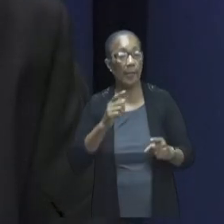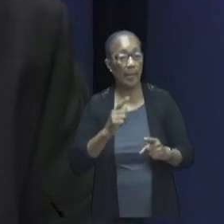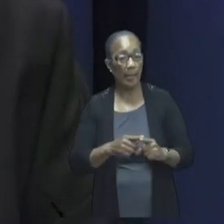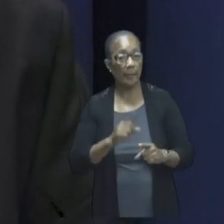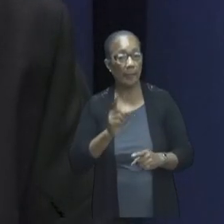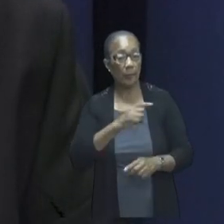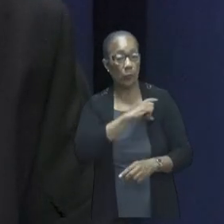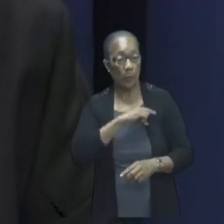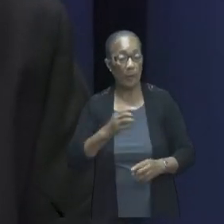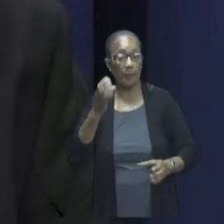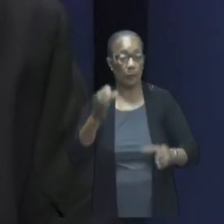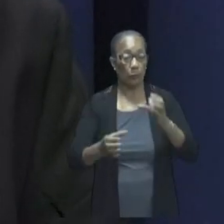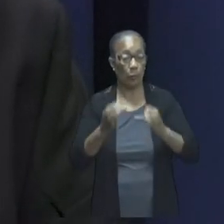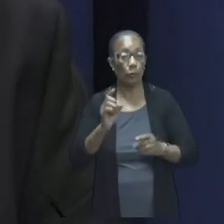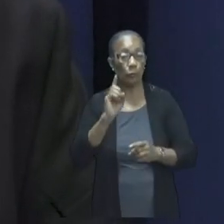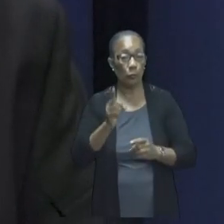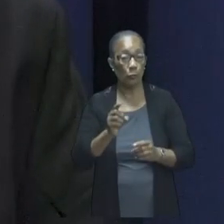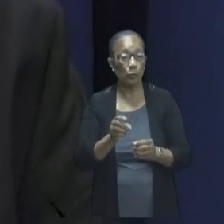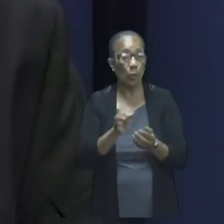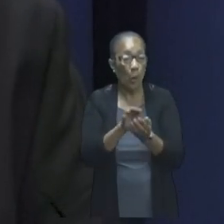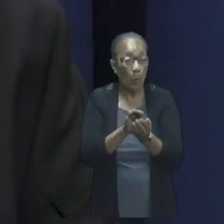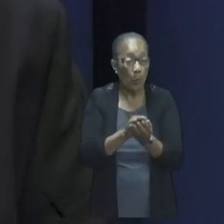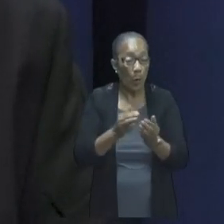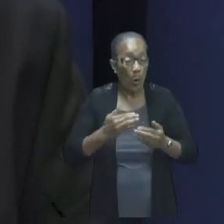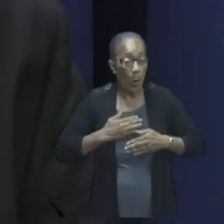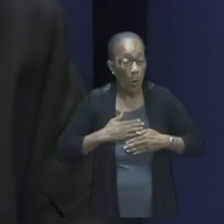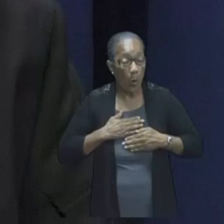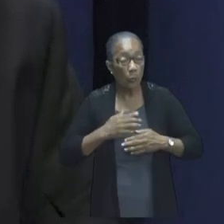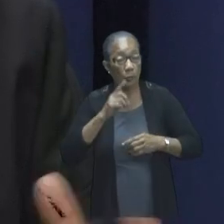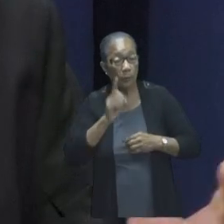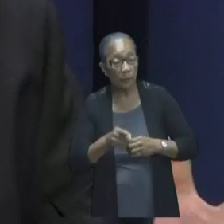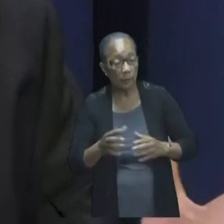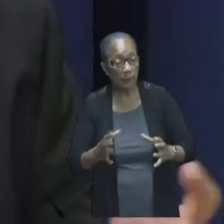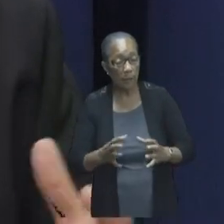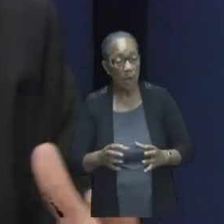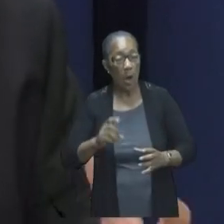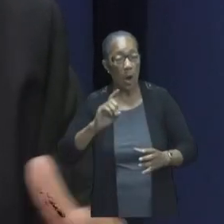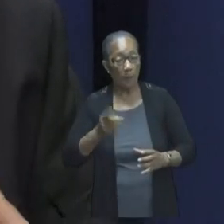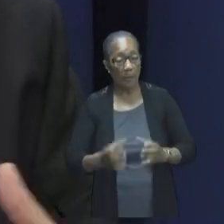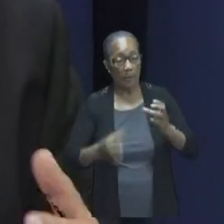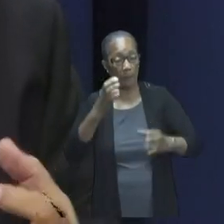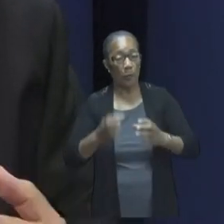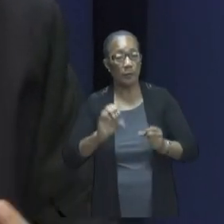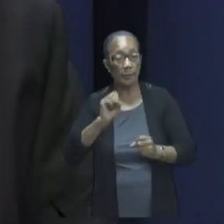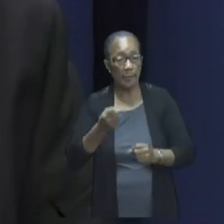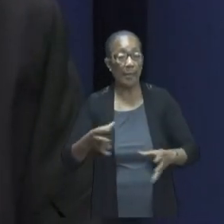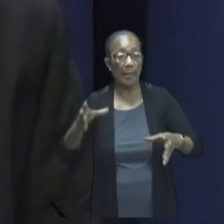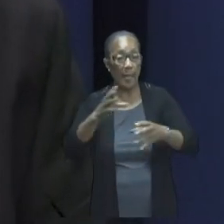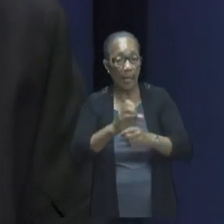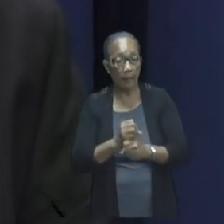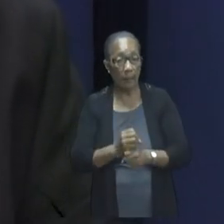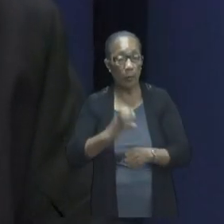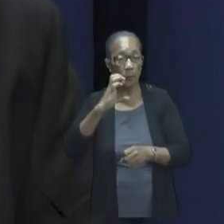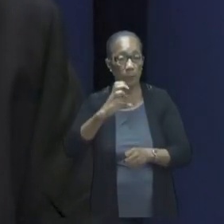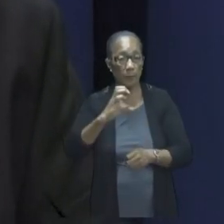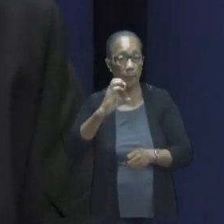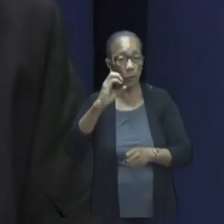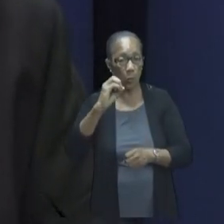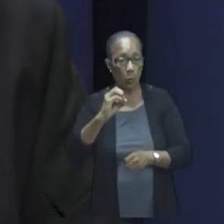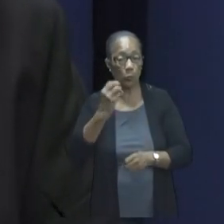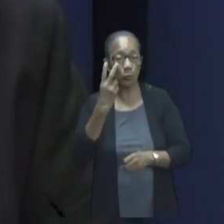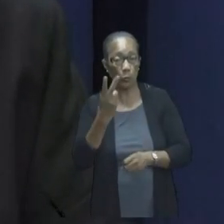we dat bos moeten behouden omdat het bos in staat zal zijn om veel 3 vast te houden